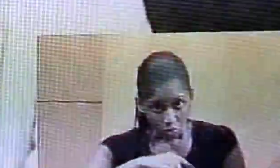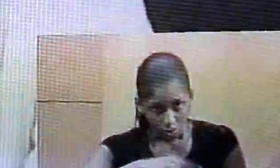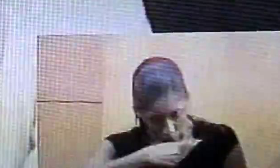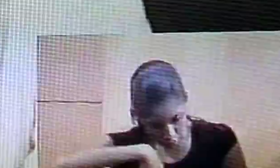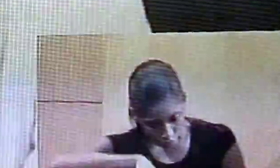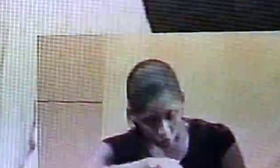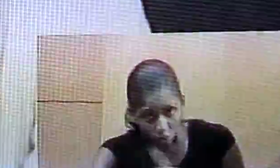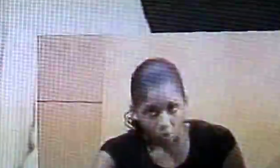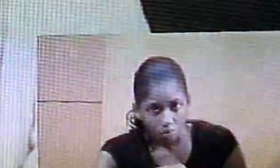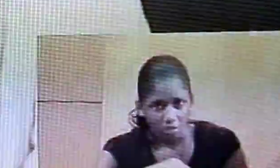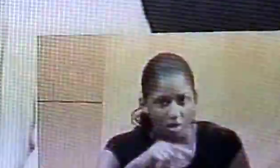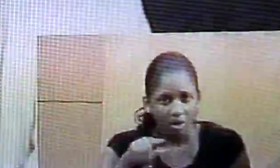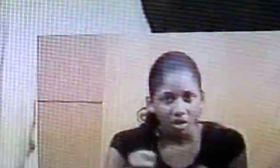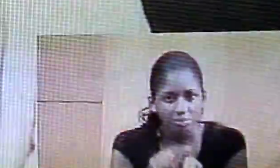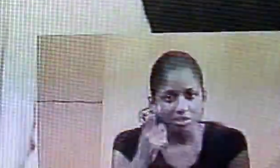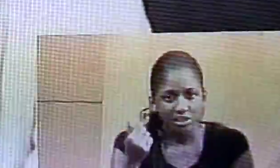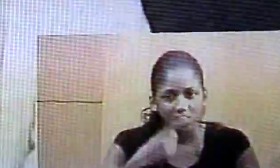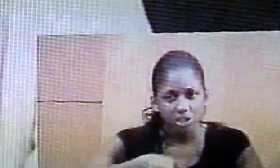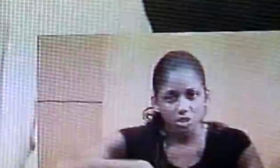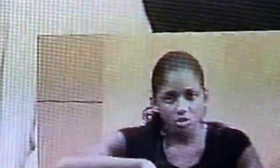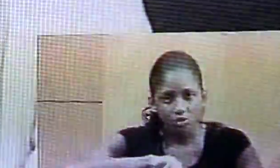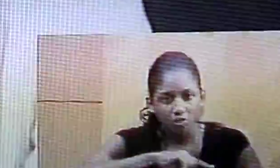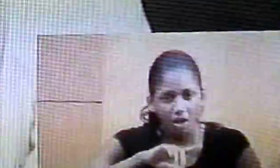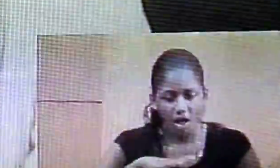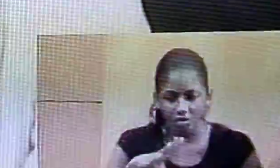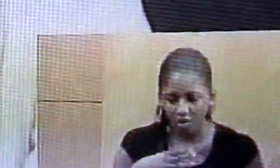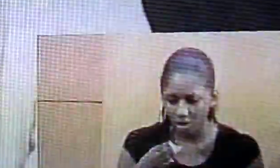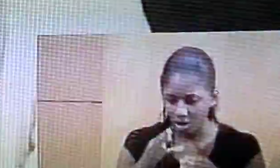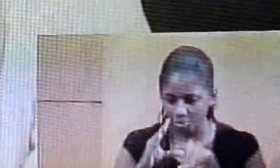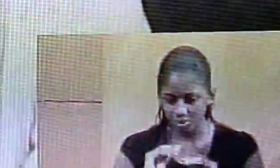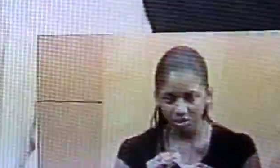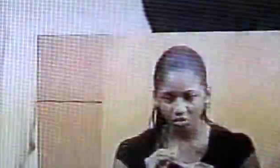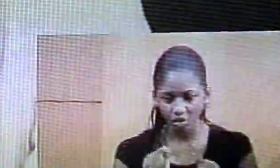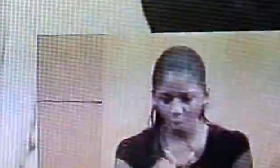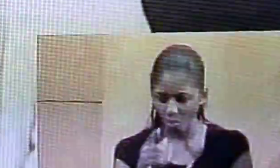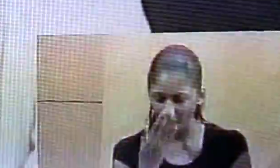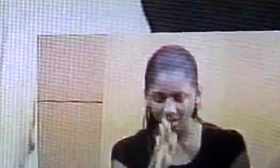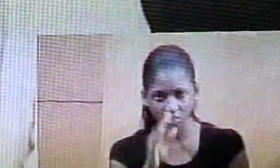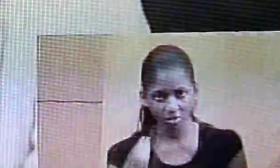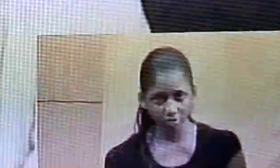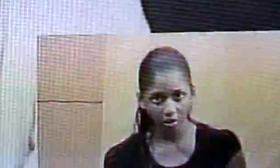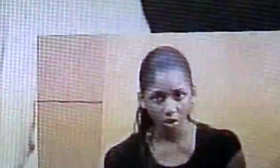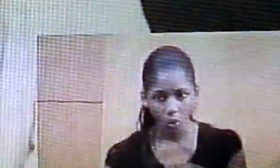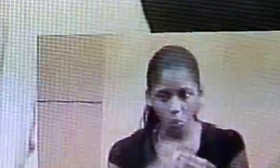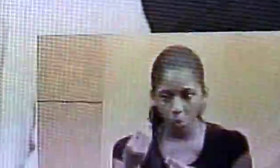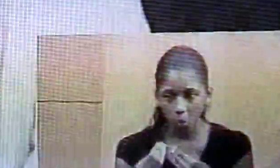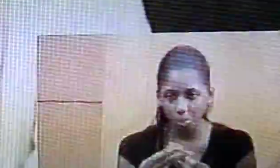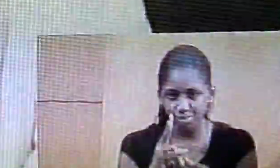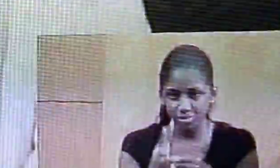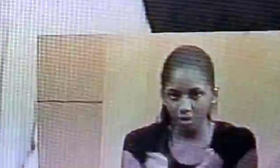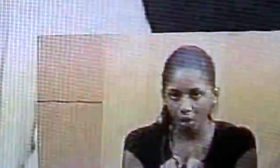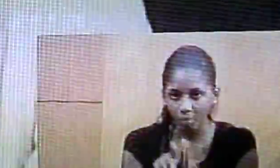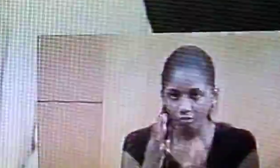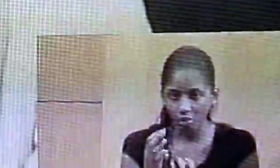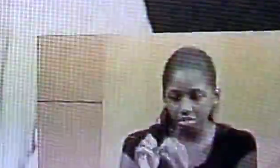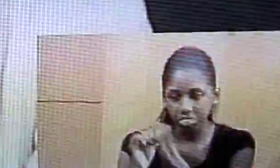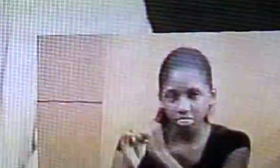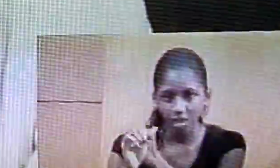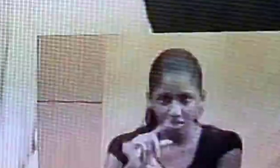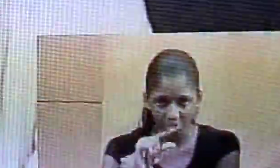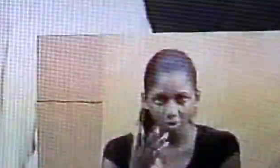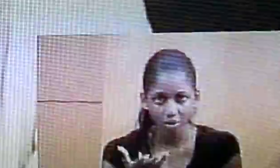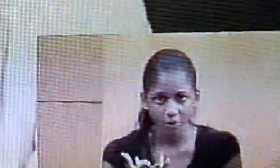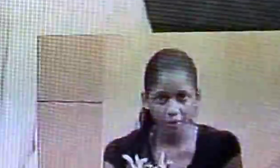collectivement, mentalement, dans une telle position d'enfantillage, sinon de servitude. Sinon de servitude.